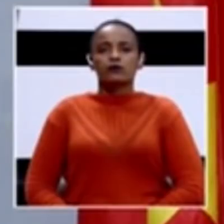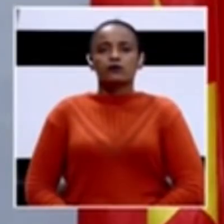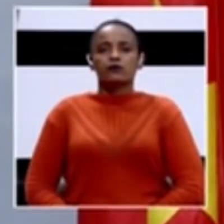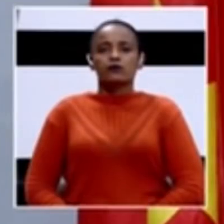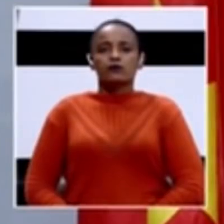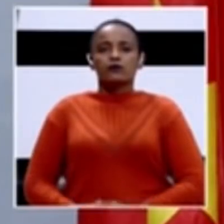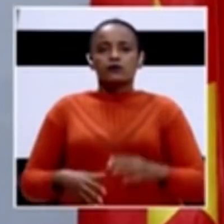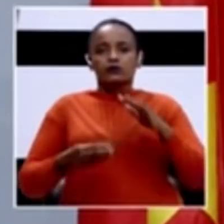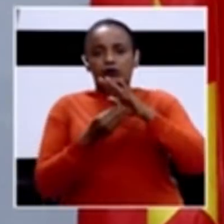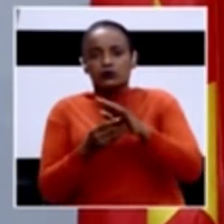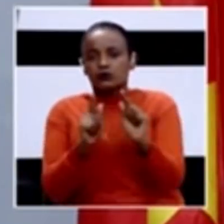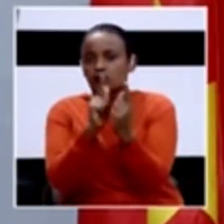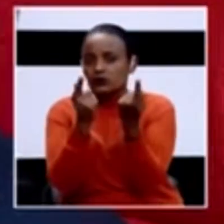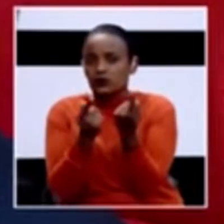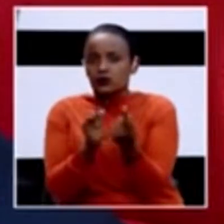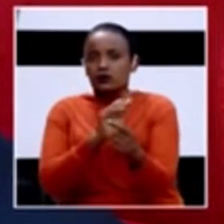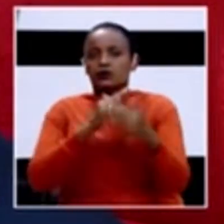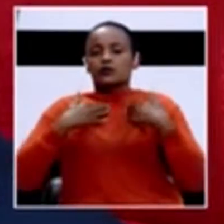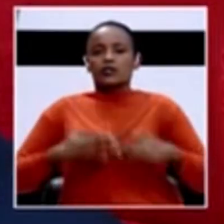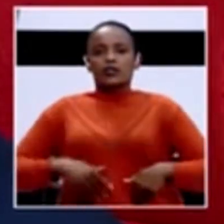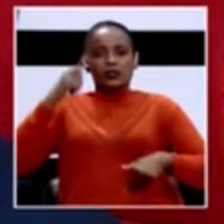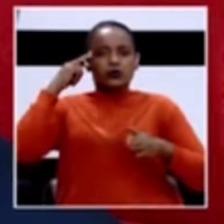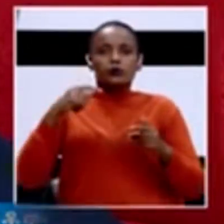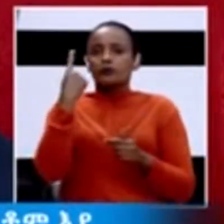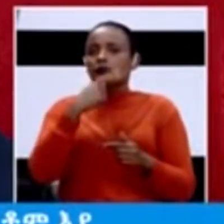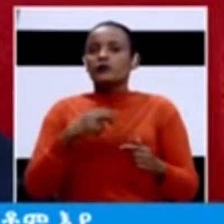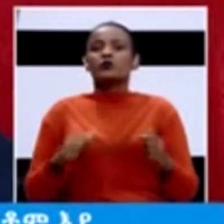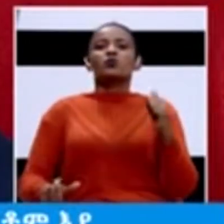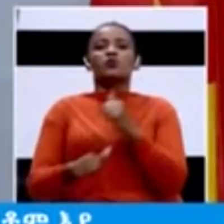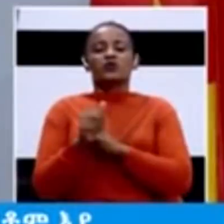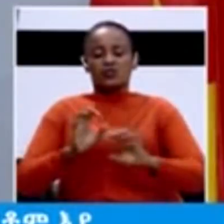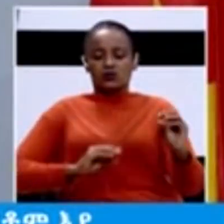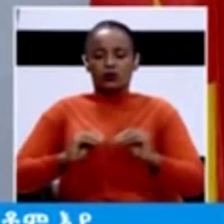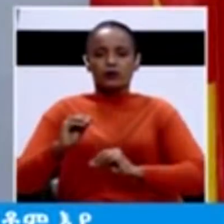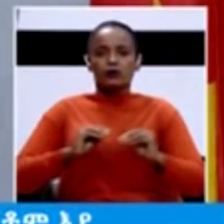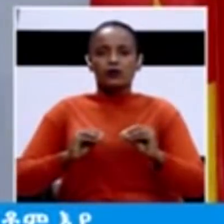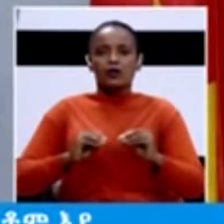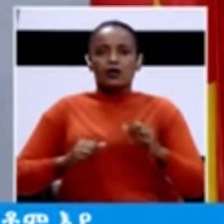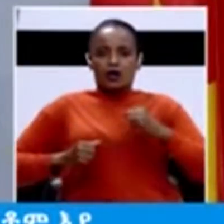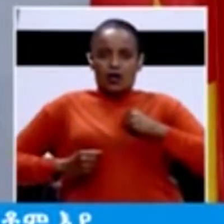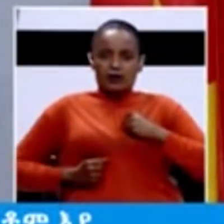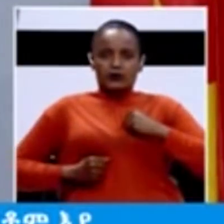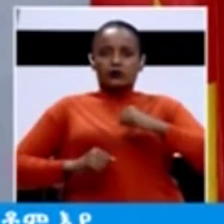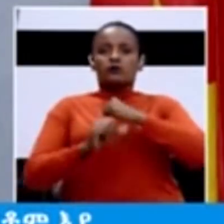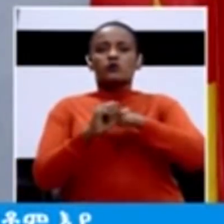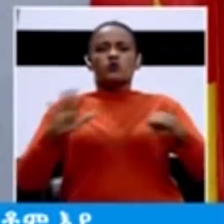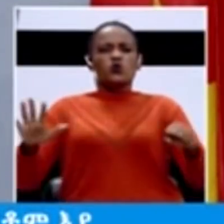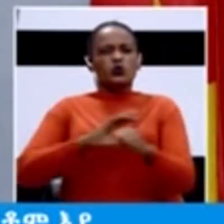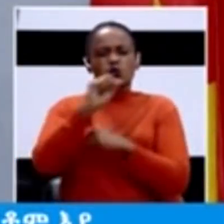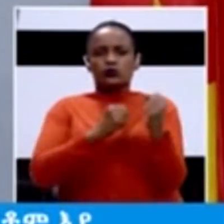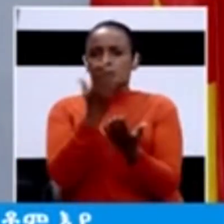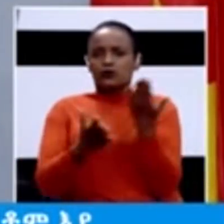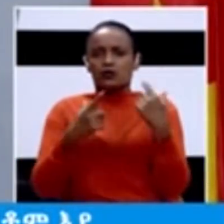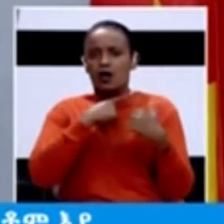እቲ ውልቀ መላኺ ጉጅለም ኣካል እቲ ትግራዋይ ብመንነቱ ክጥቃዕ ዝገብሮ ዘሎ ምንቅስቓስ ኣብ ሰራዊት ምክልኻል ዕድሚኦም ሙሉእ ንዘገልገሉ